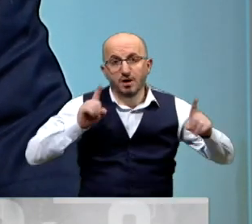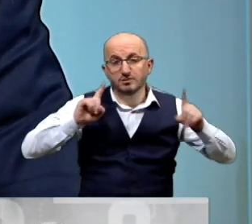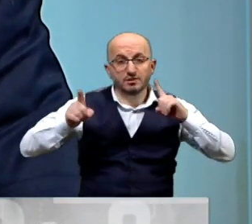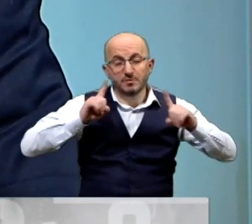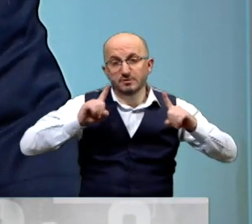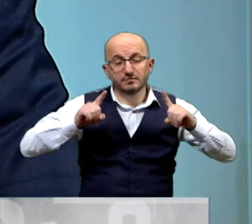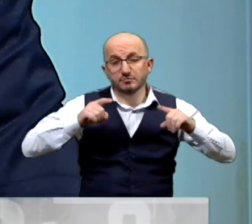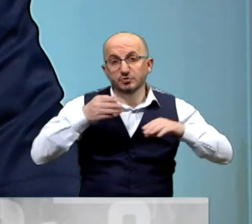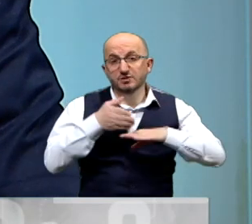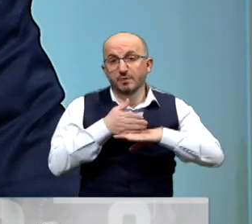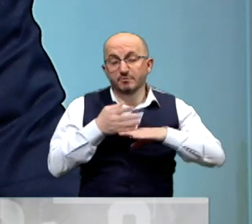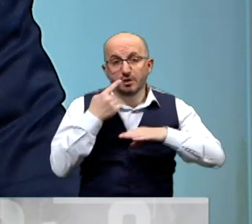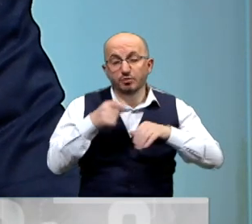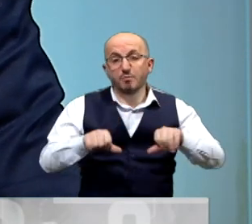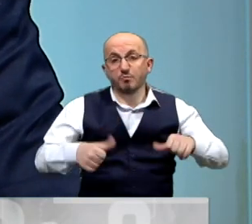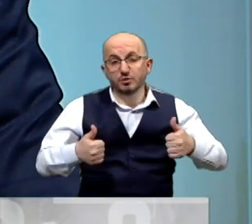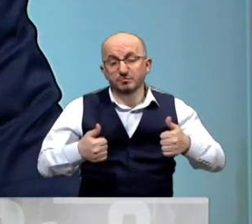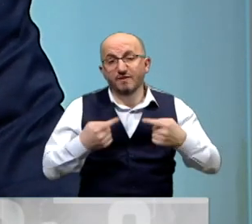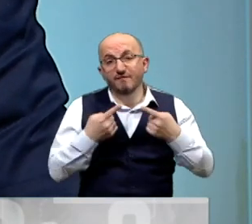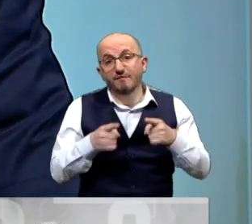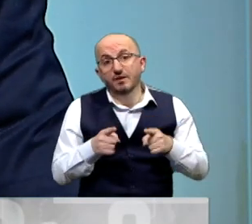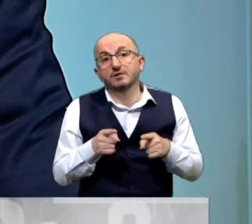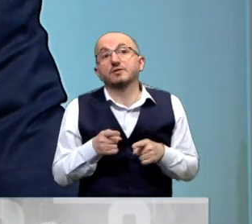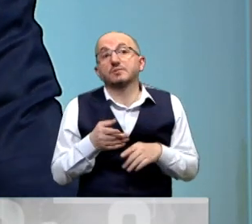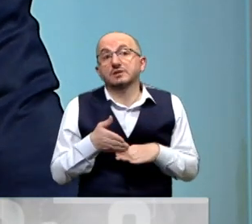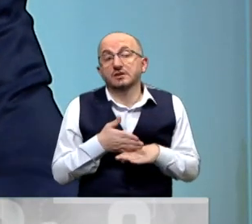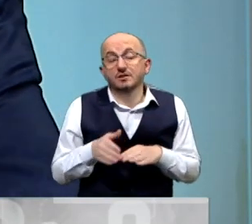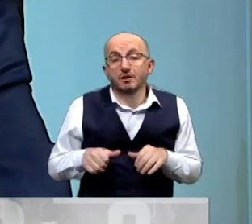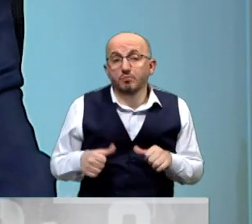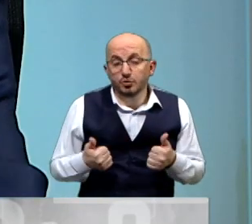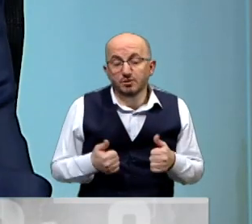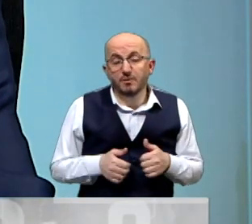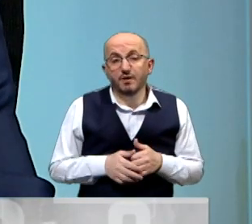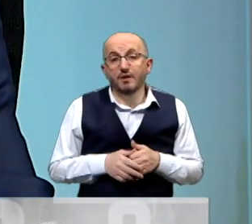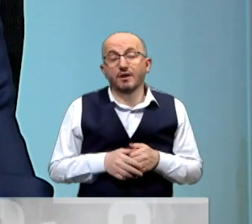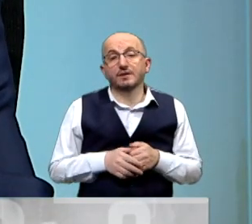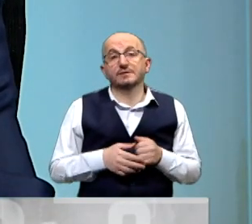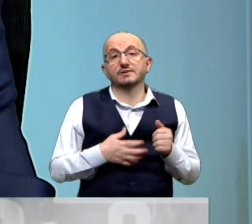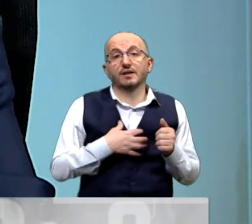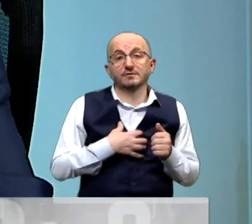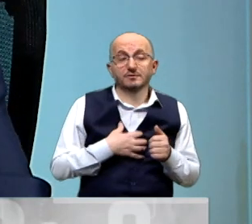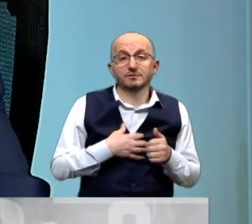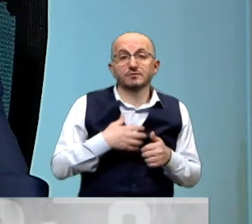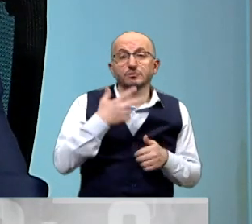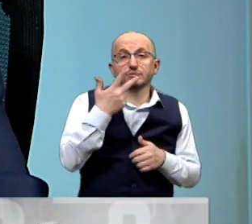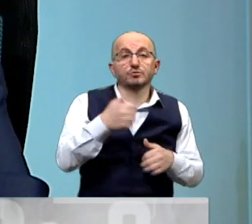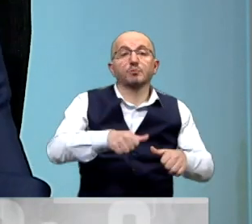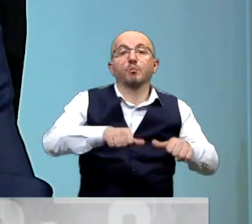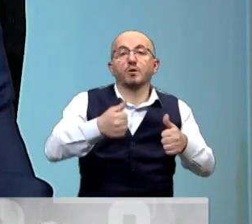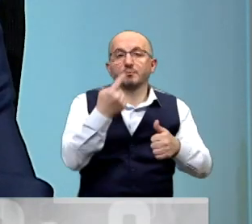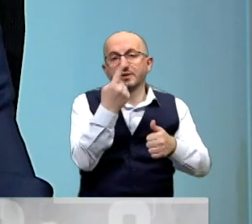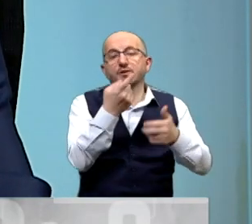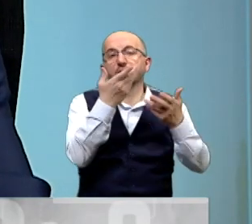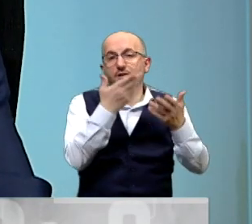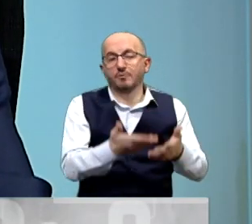gerekçelere göre boşaması sanki farklı bir gerekçe ile boşama Bu bakımdan kendisi 3 talakla boşamış onu bir